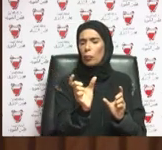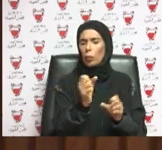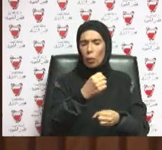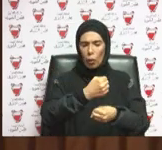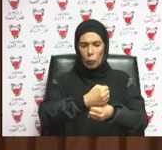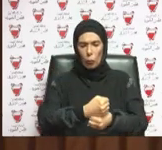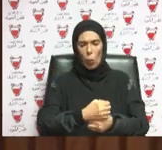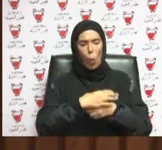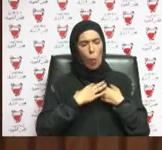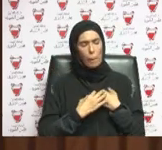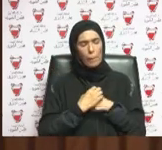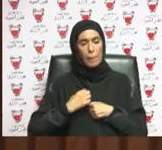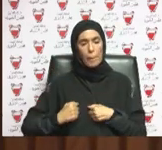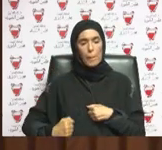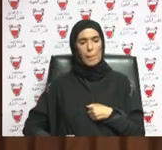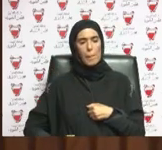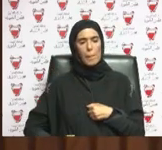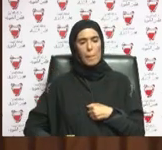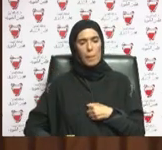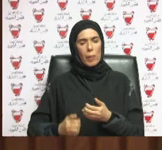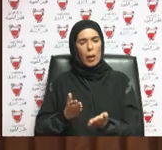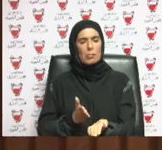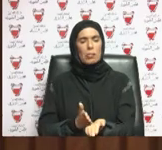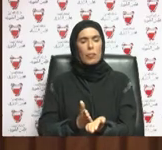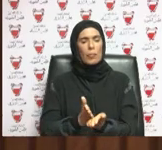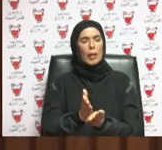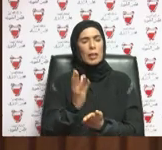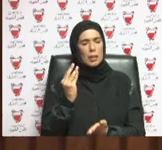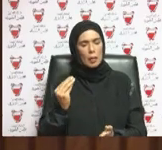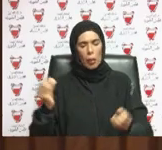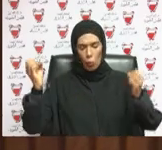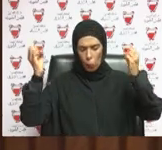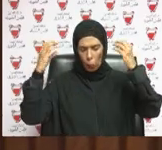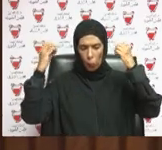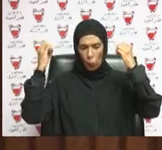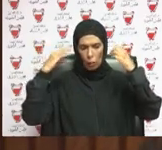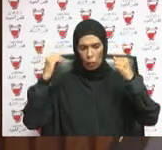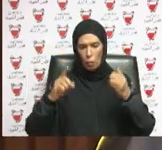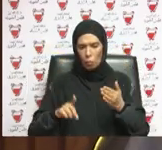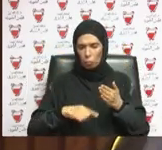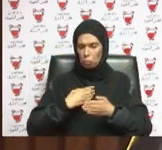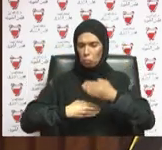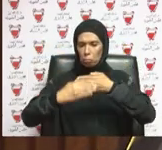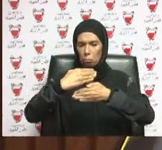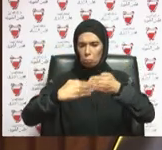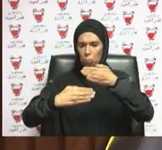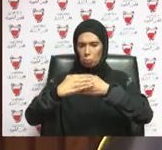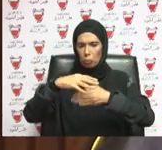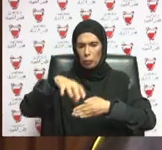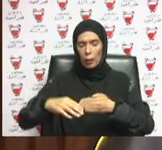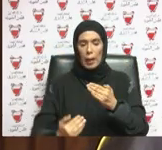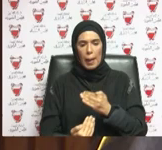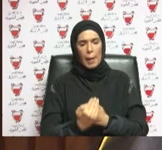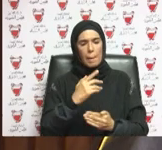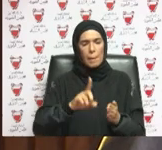حب الوطن من خلال سيرته الطيبة المباركة منذ بناء الدولة الحديثة في